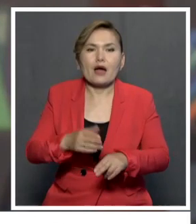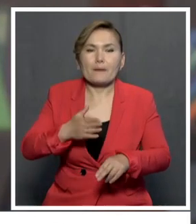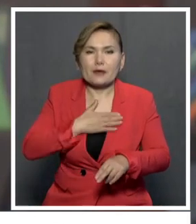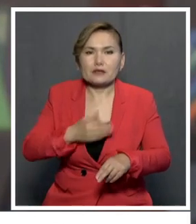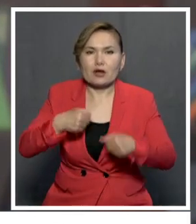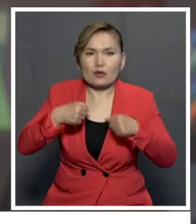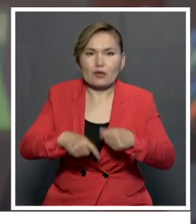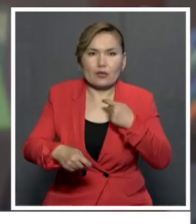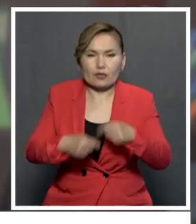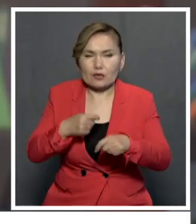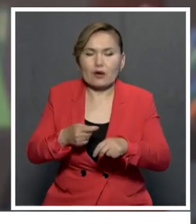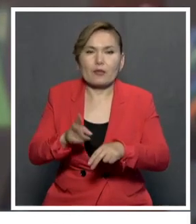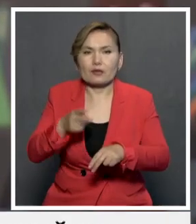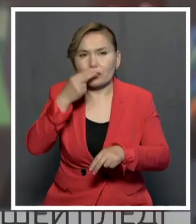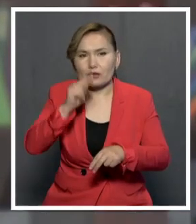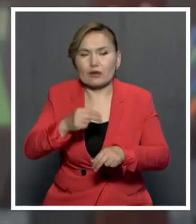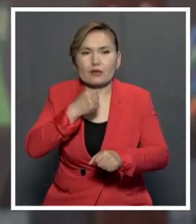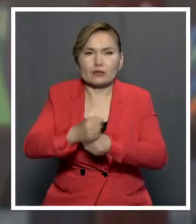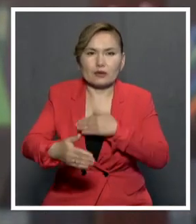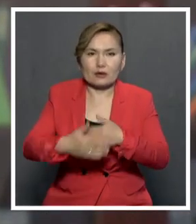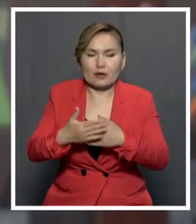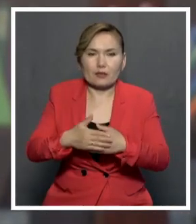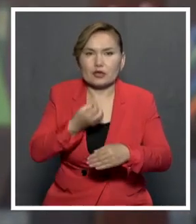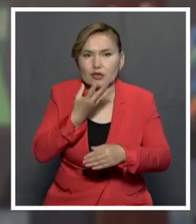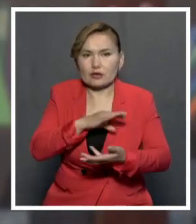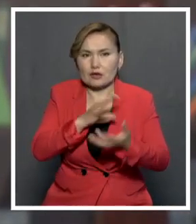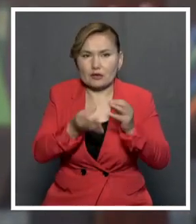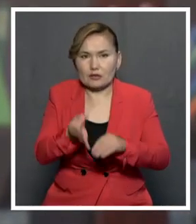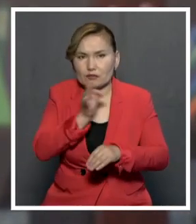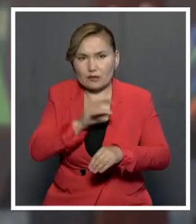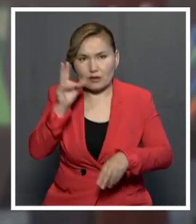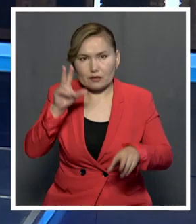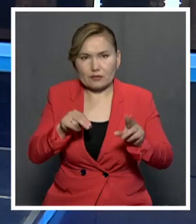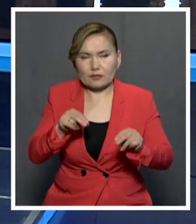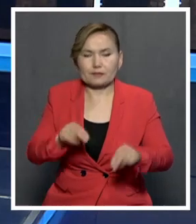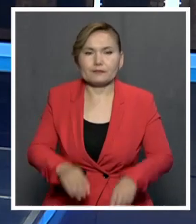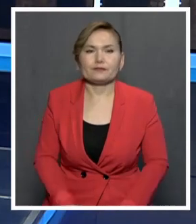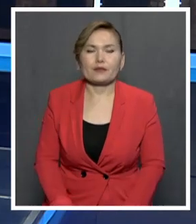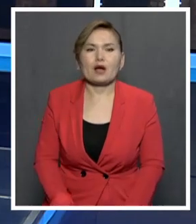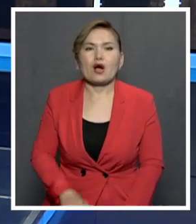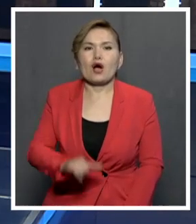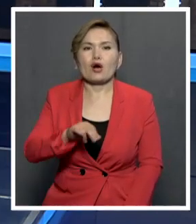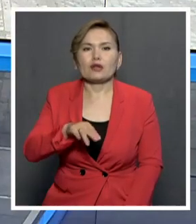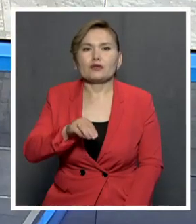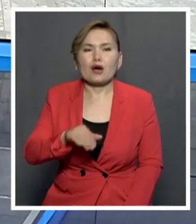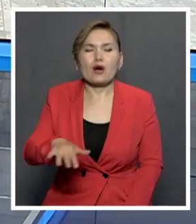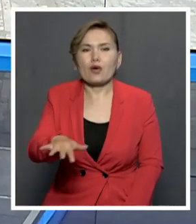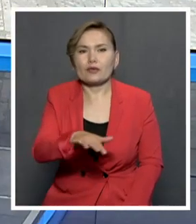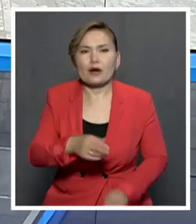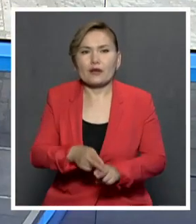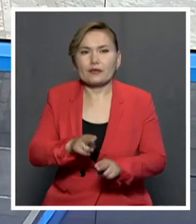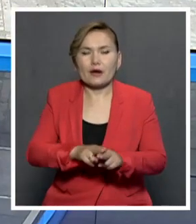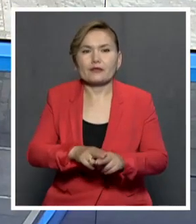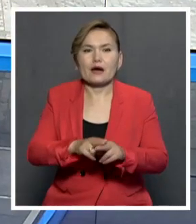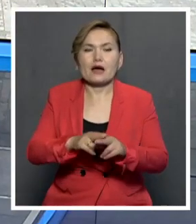жауапкершілік күшейтілді. Жаңашылдықтар тәжірибеде оң нәтижесін береді деп үміттенеміз. Ұлытауда жошыған мазары маңында